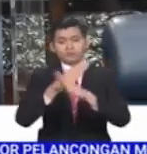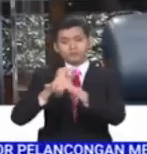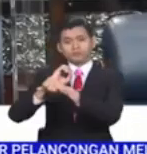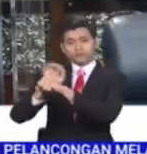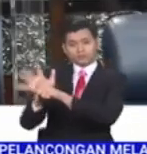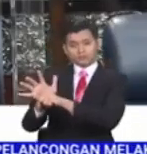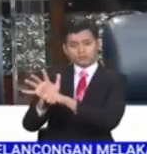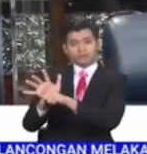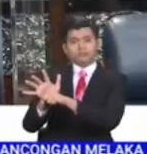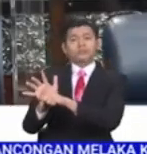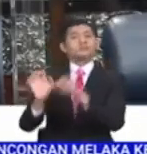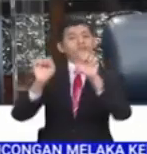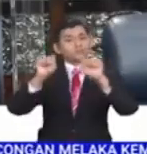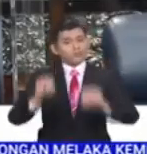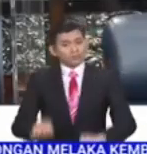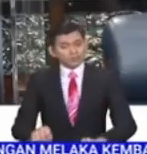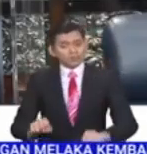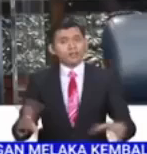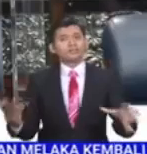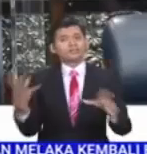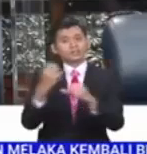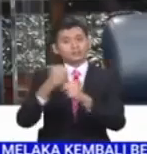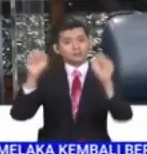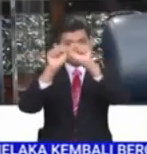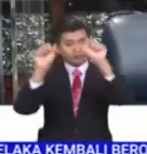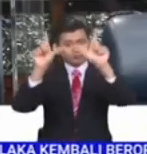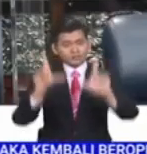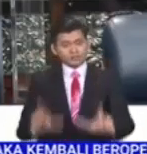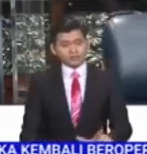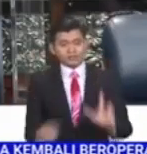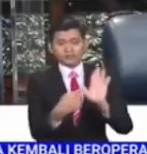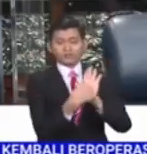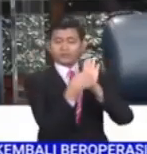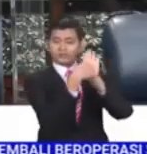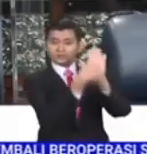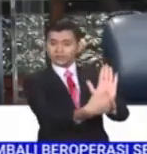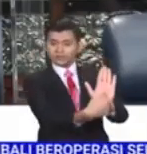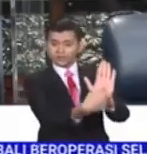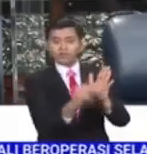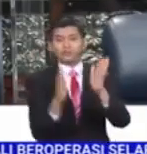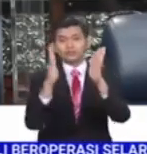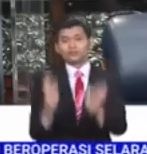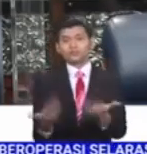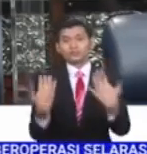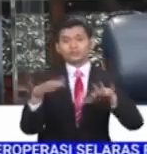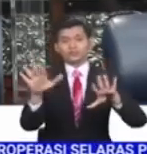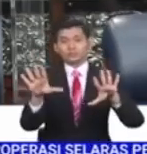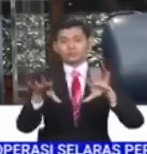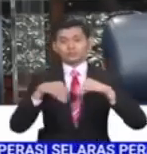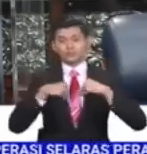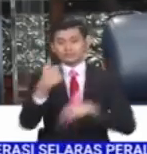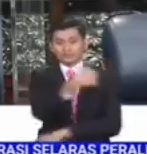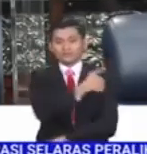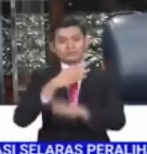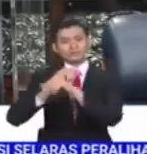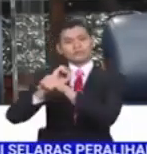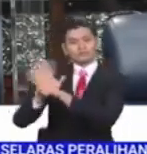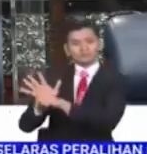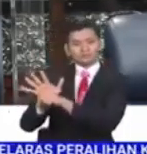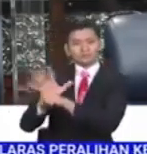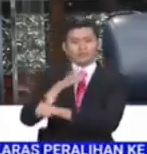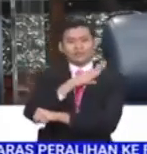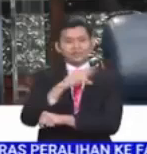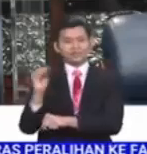blockchain yang dapat menjana sijil vaksinasi bagi setiap penerima vaksin. Dan BOSTI juga